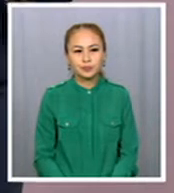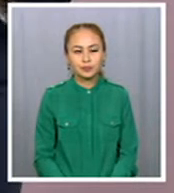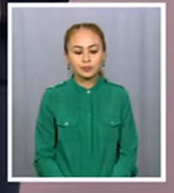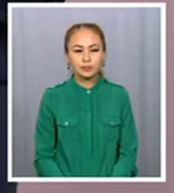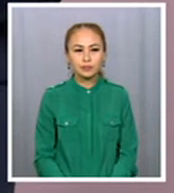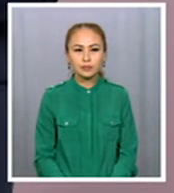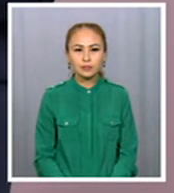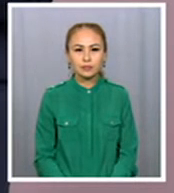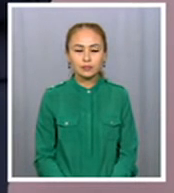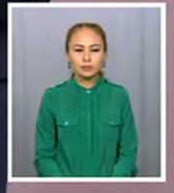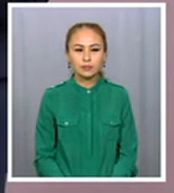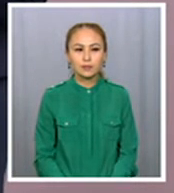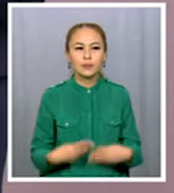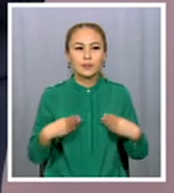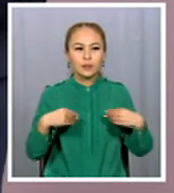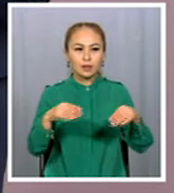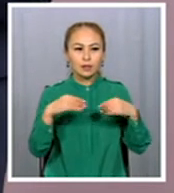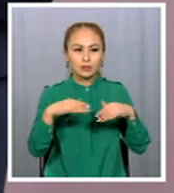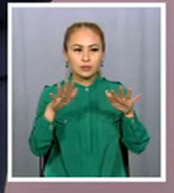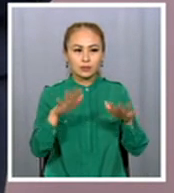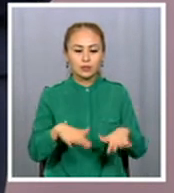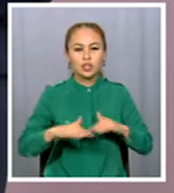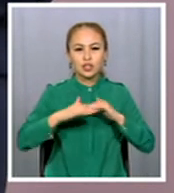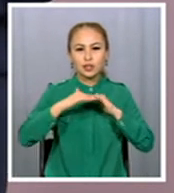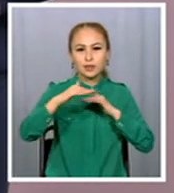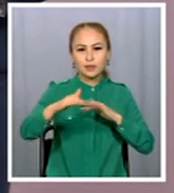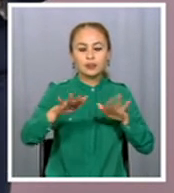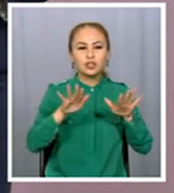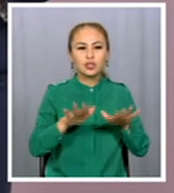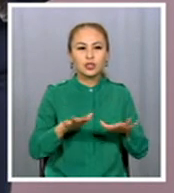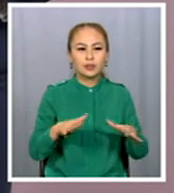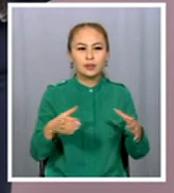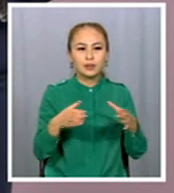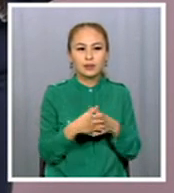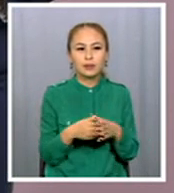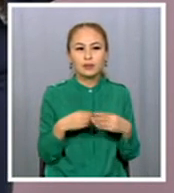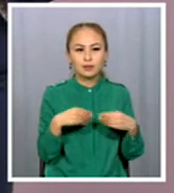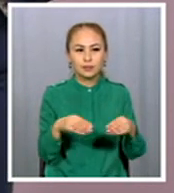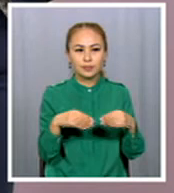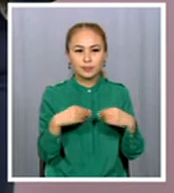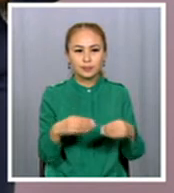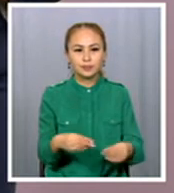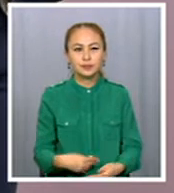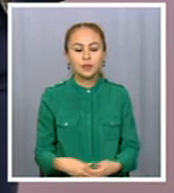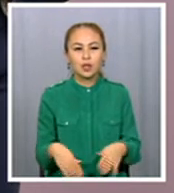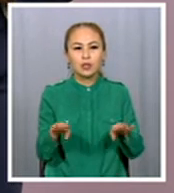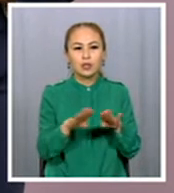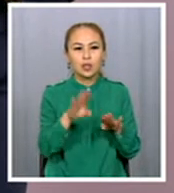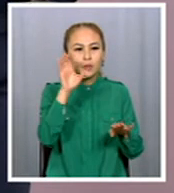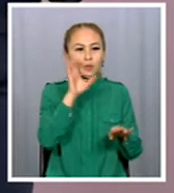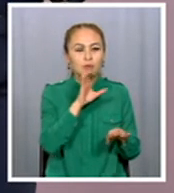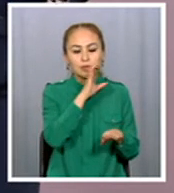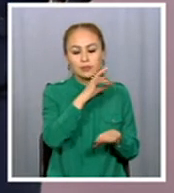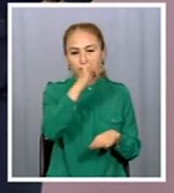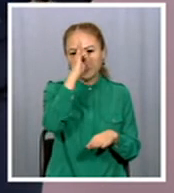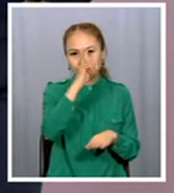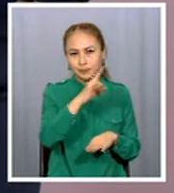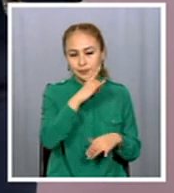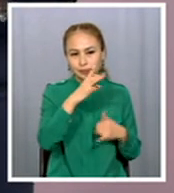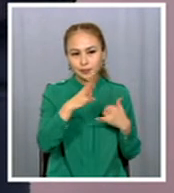Дұрыс, егінді жазықты жерлерге егеді. Солтүстік Қазақстанның